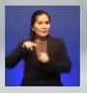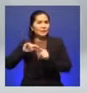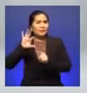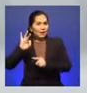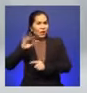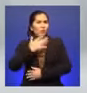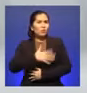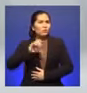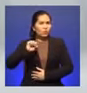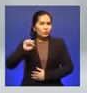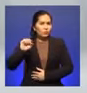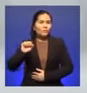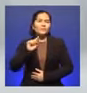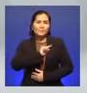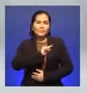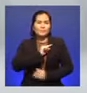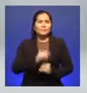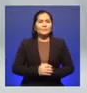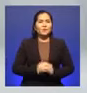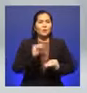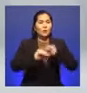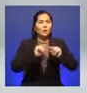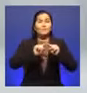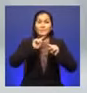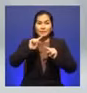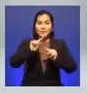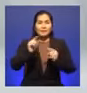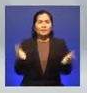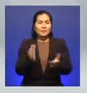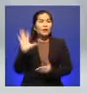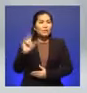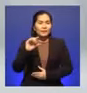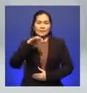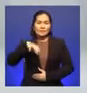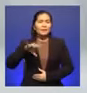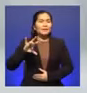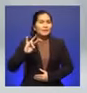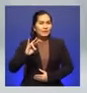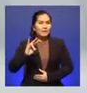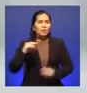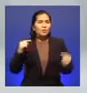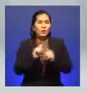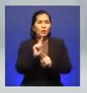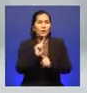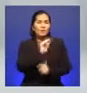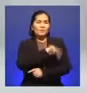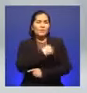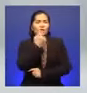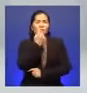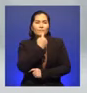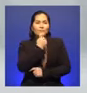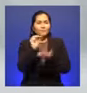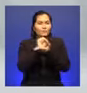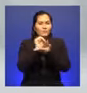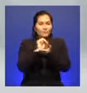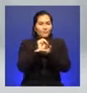แรกนะคะจะเป็นโครงการที่ทางสำนัก7สนับสนุนไปที่มูลนิธิทันตสาธารณสุขนะคะซึ่งเป็นการทำง